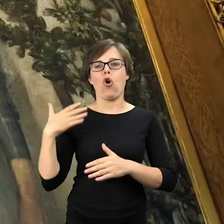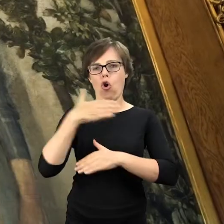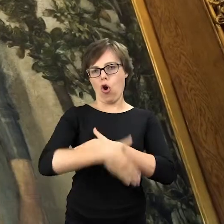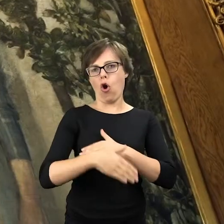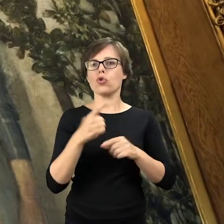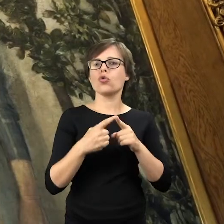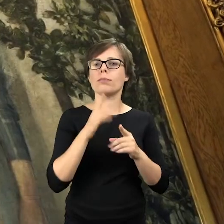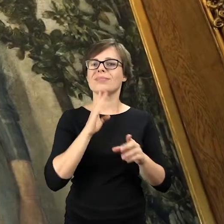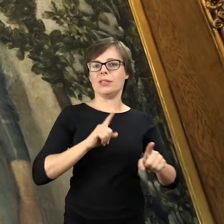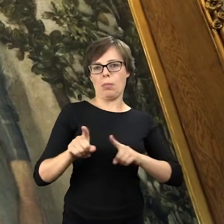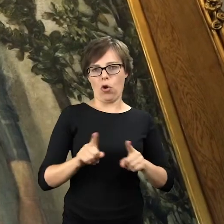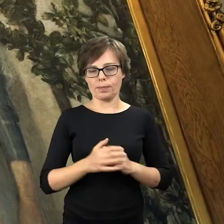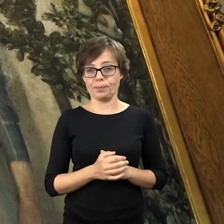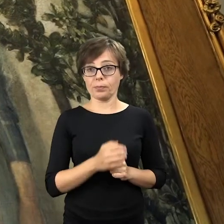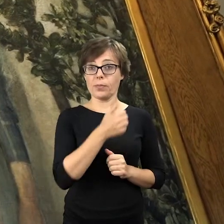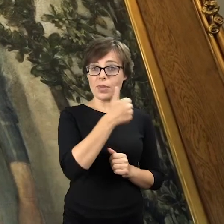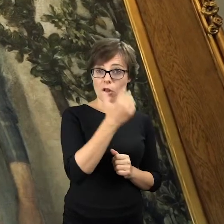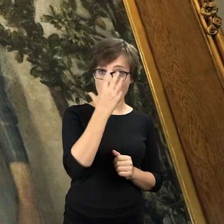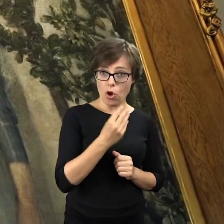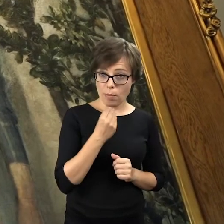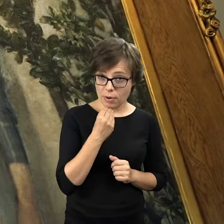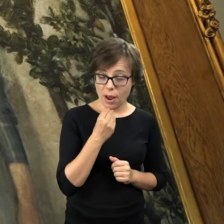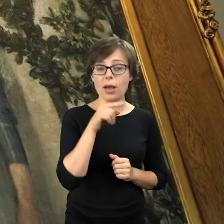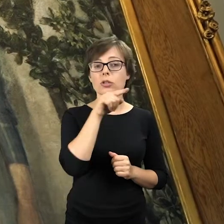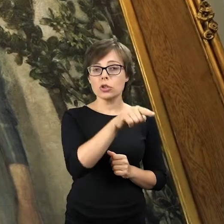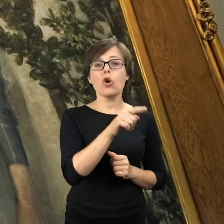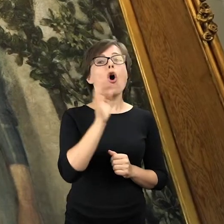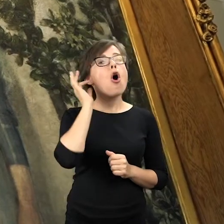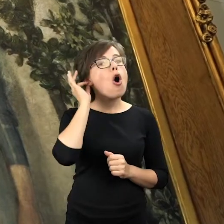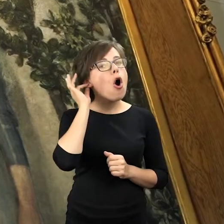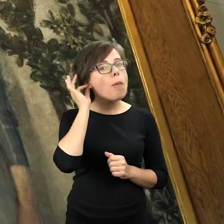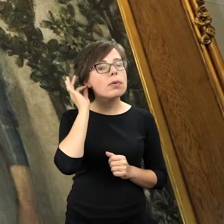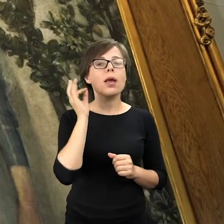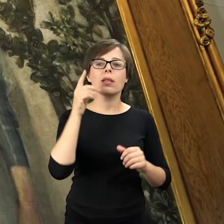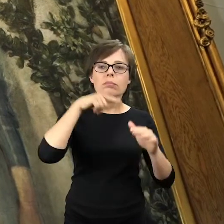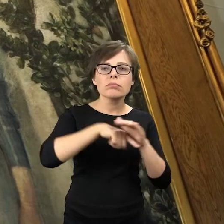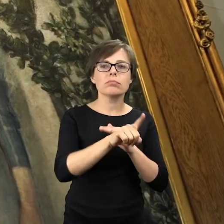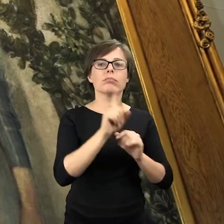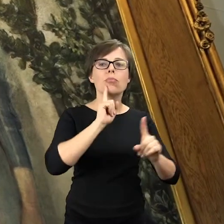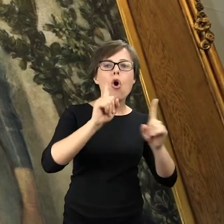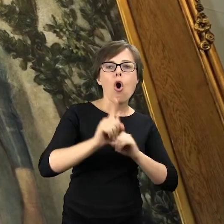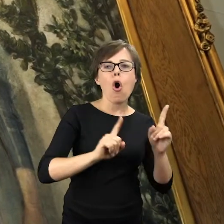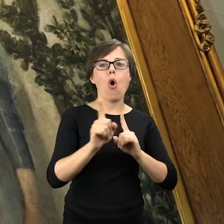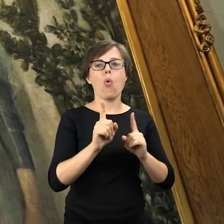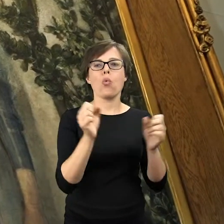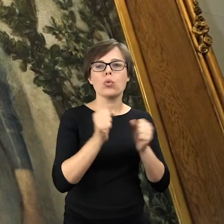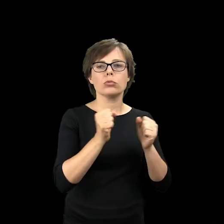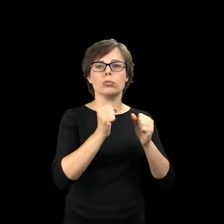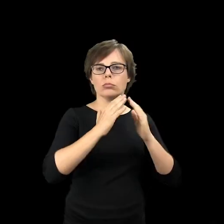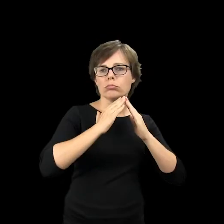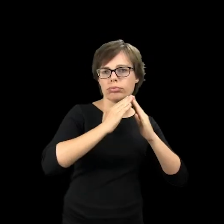Na jednym przedstawiona jest kobieta w oranżerii, w błękitnej sukni, w otoczeniu kwiatów.